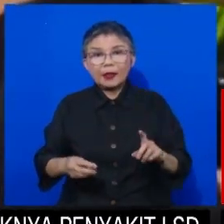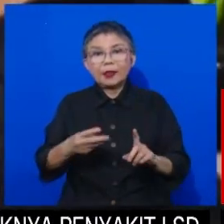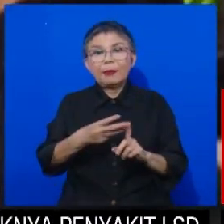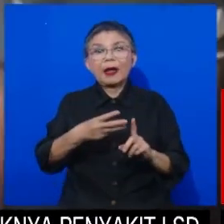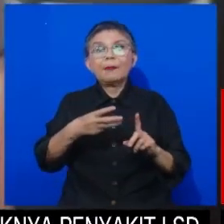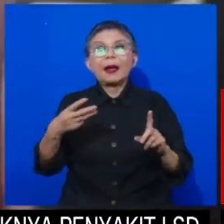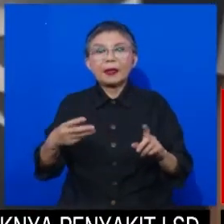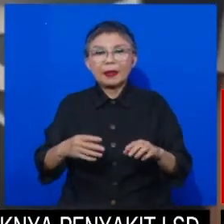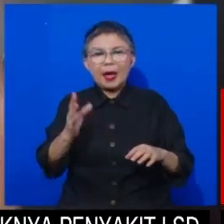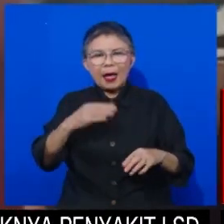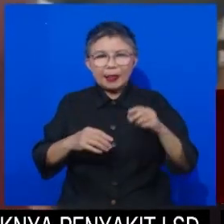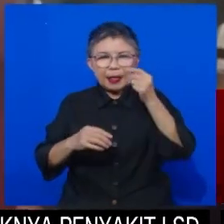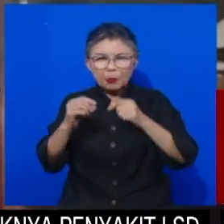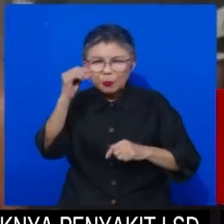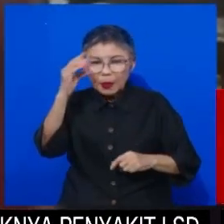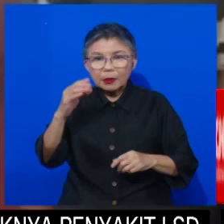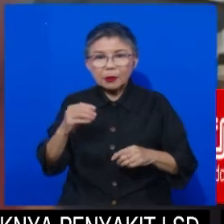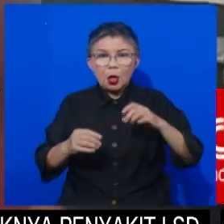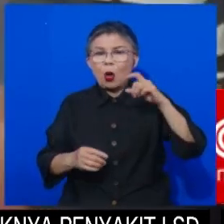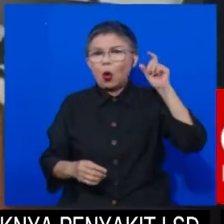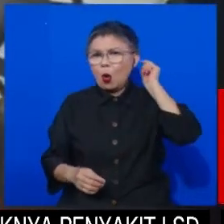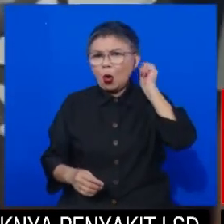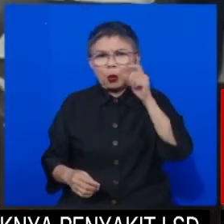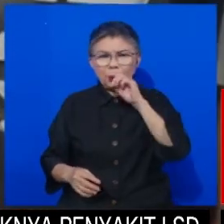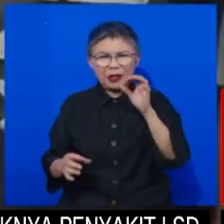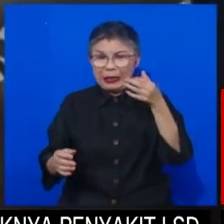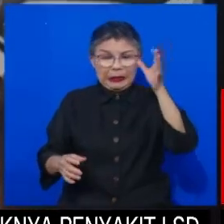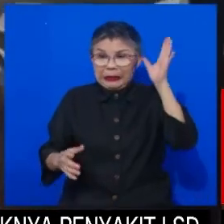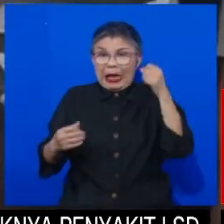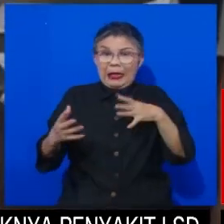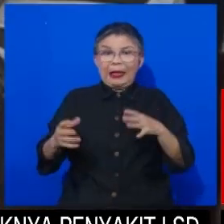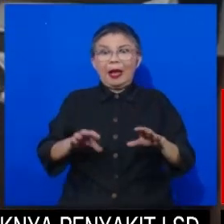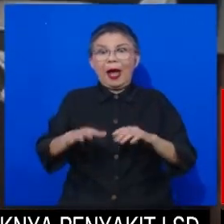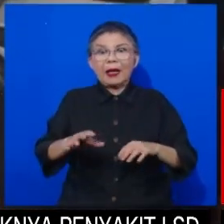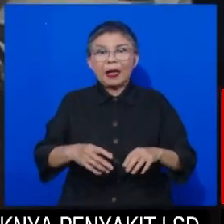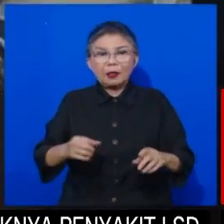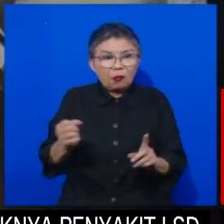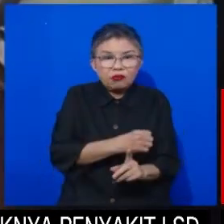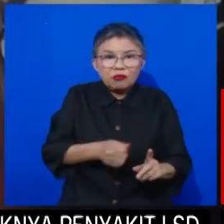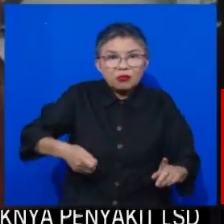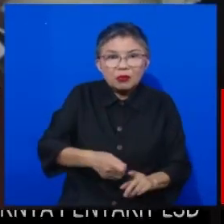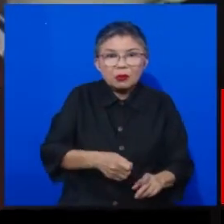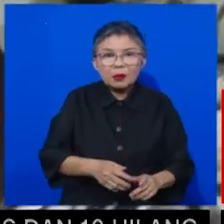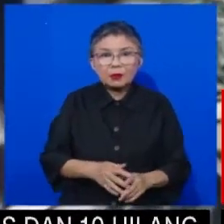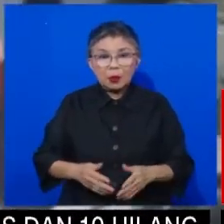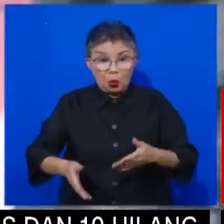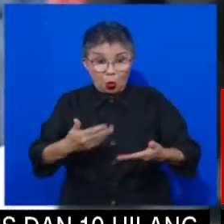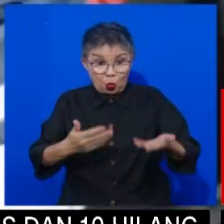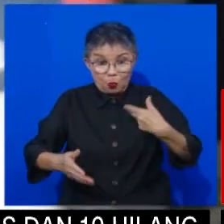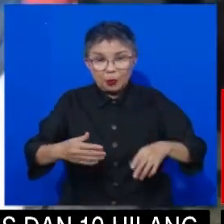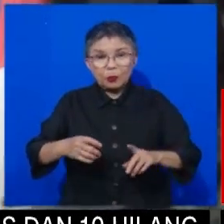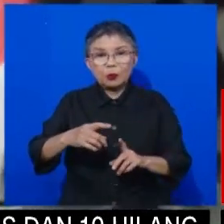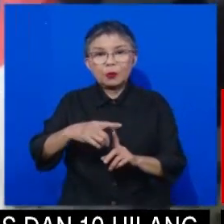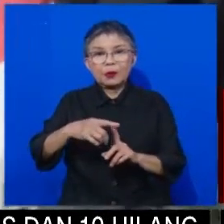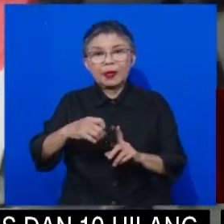dini hari. Orang tua tersangka tidak menyangka anaknya melakukan perbuatan keji tersebut. Saat menggeledah rumah orang tua